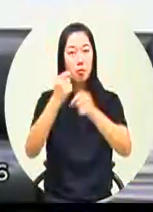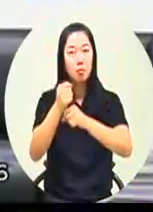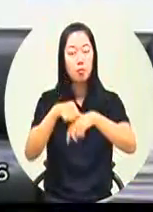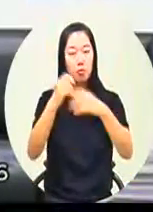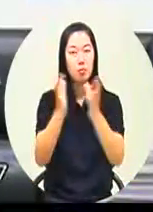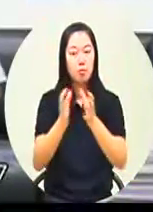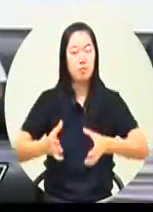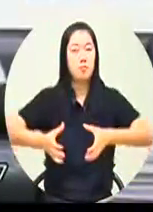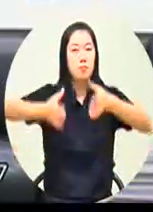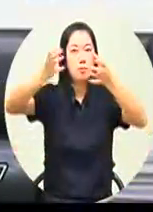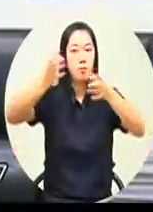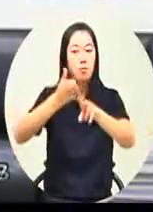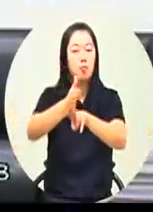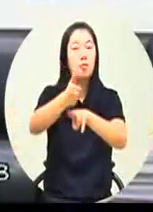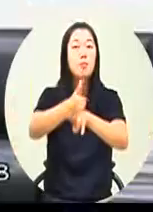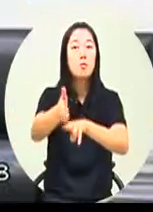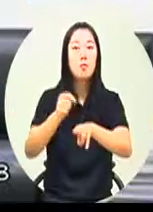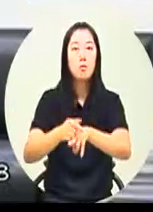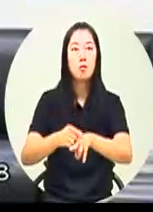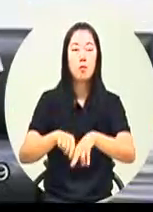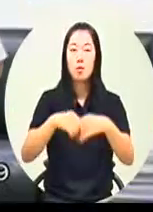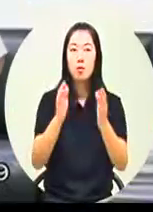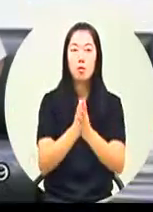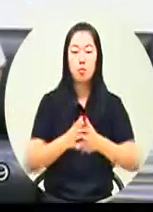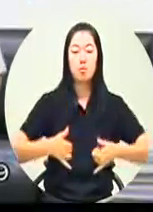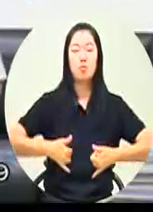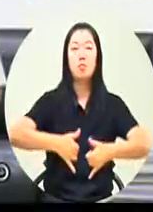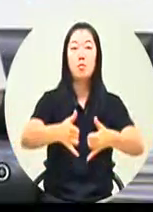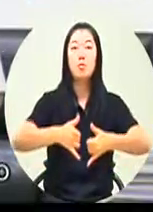在路上跑的。我来